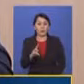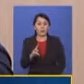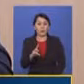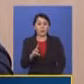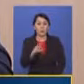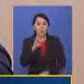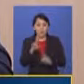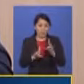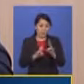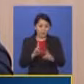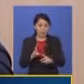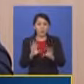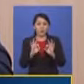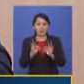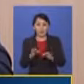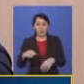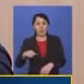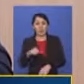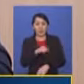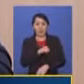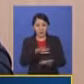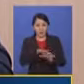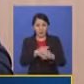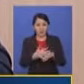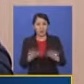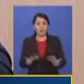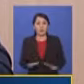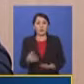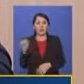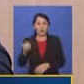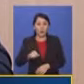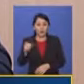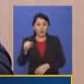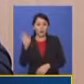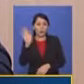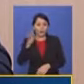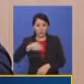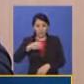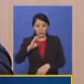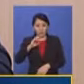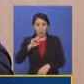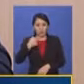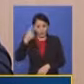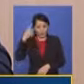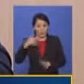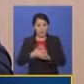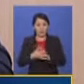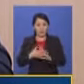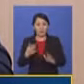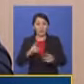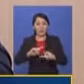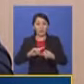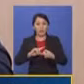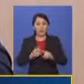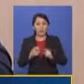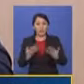Түскен шағымдар орында. Өзімде ауылда тұрғанмын. Ашық құдықтан су алып ішудің қандай қиын екенін білем. Қазір заман өзгерді.